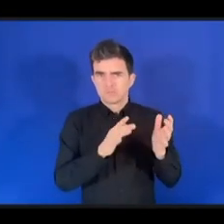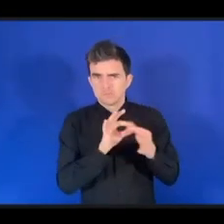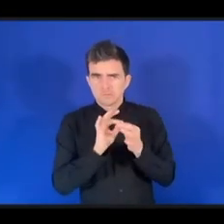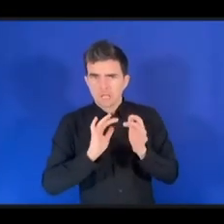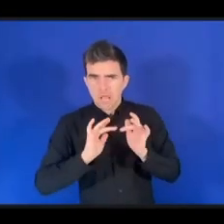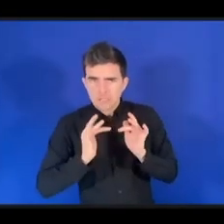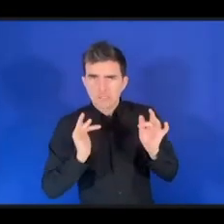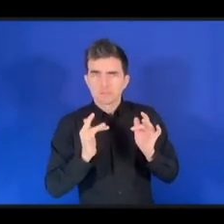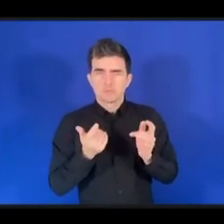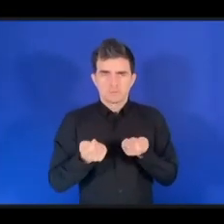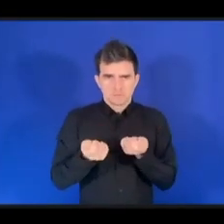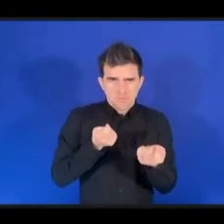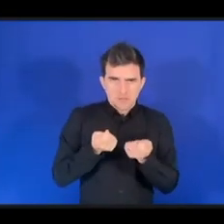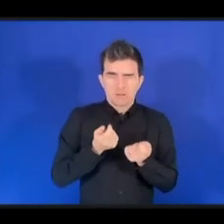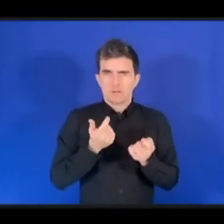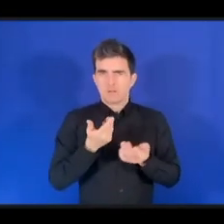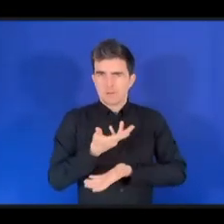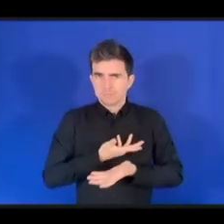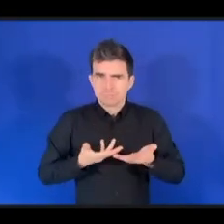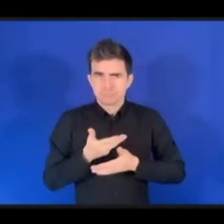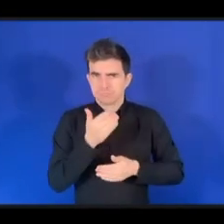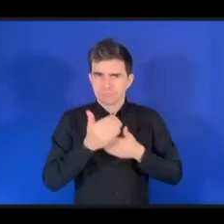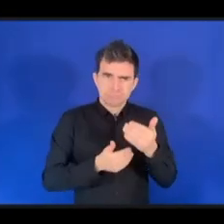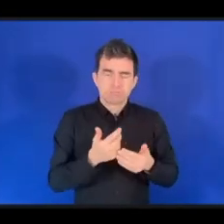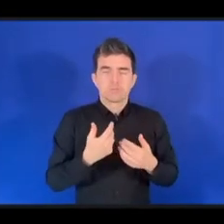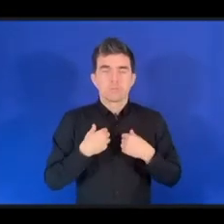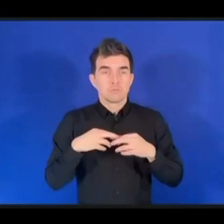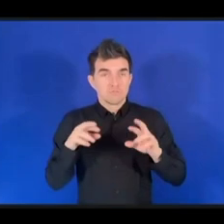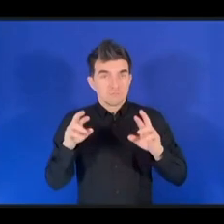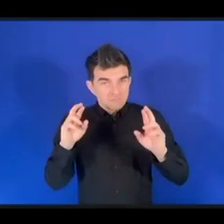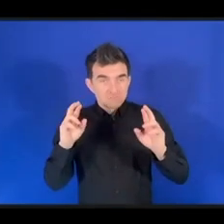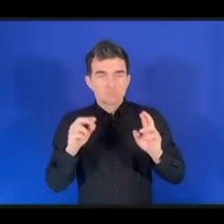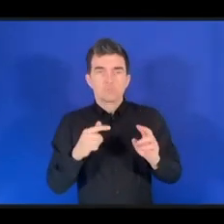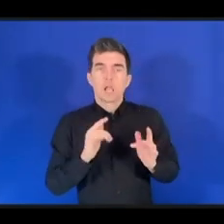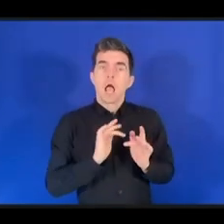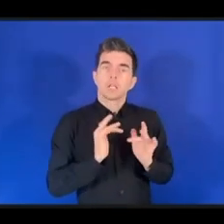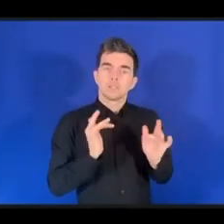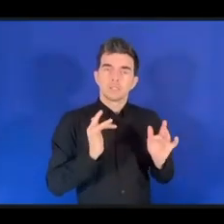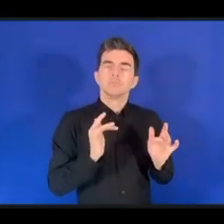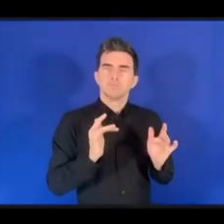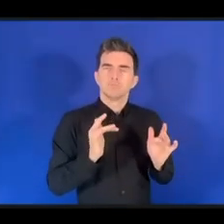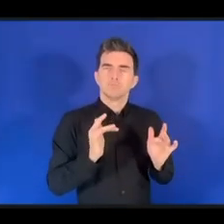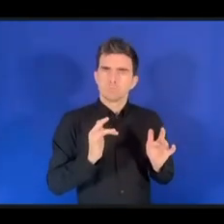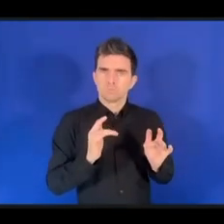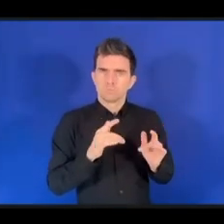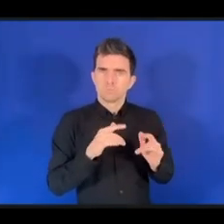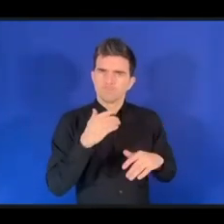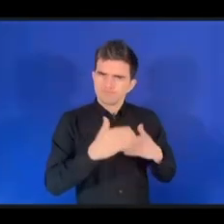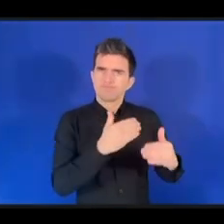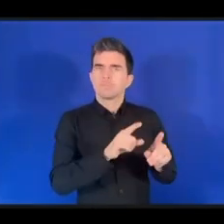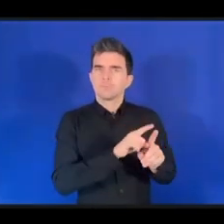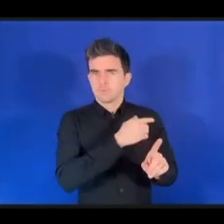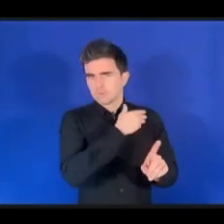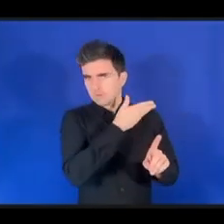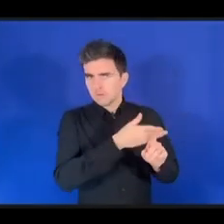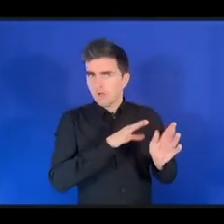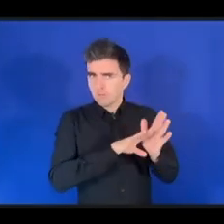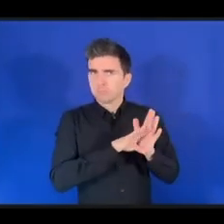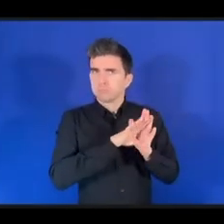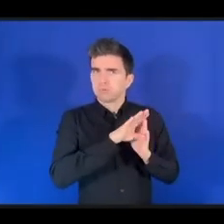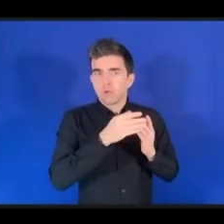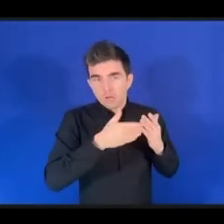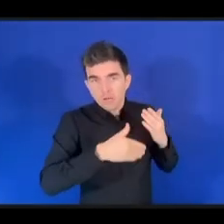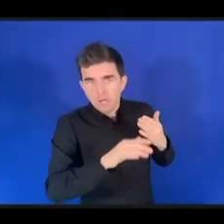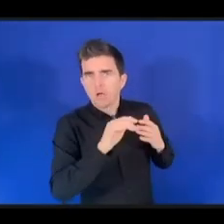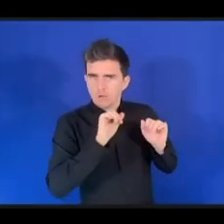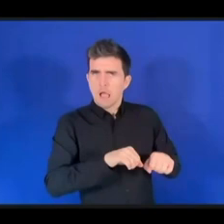formule le le veu euh auront contribué à améliorer les la gouvernance de